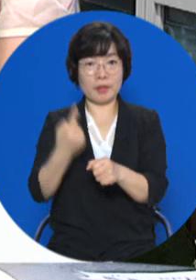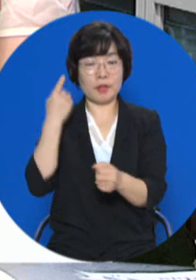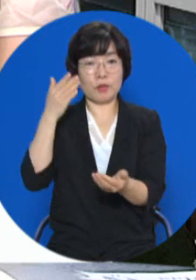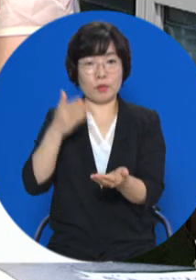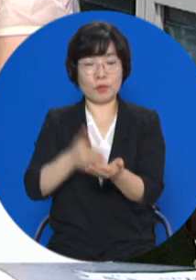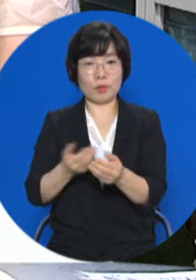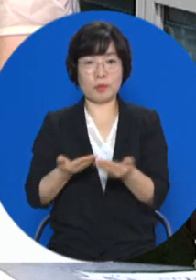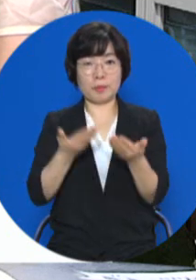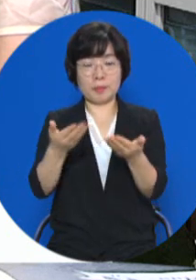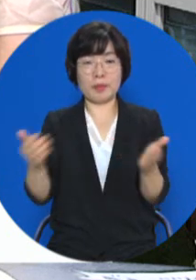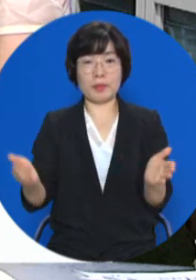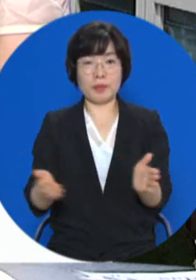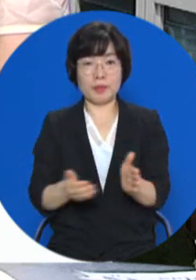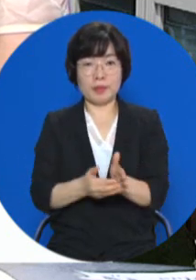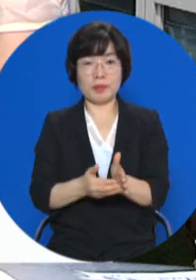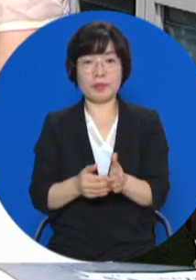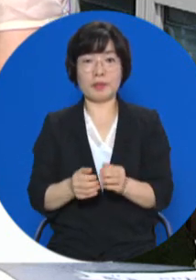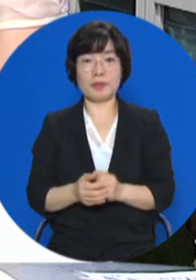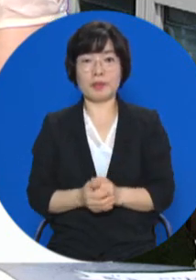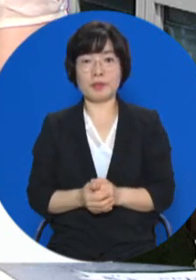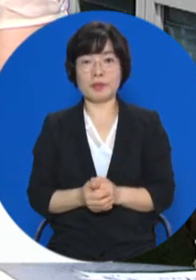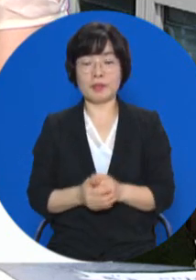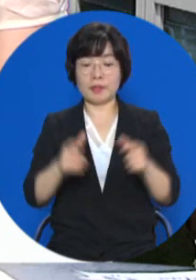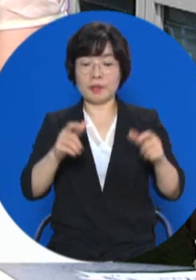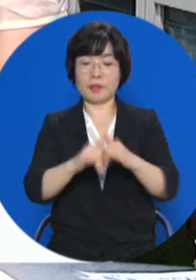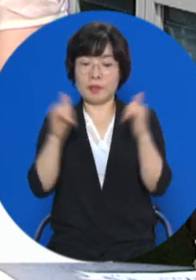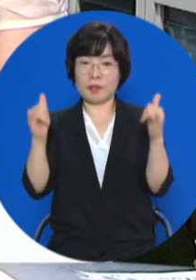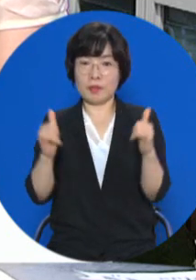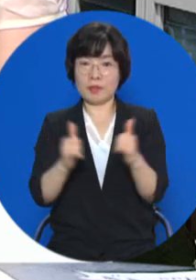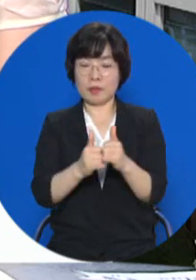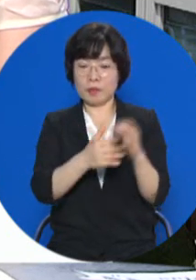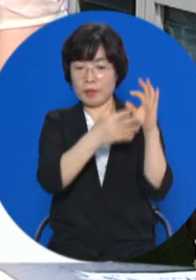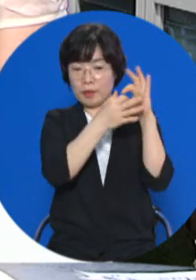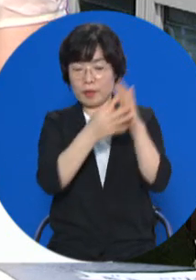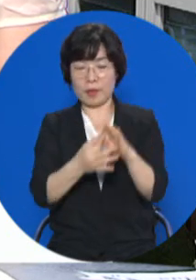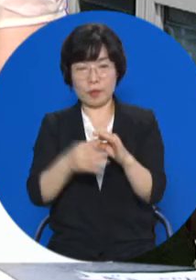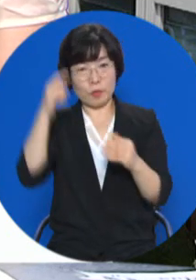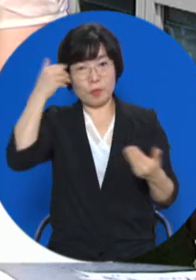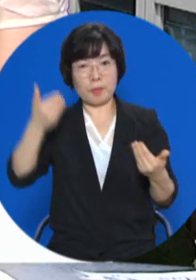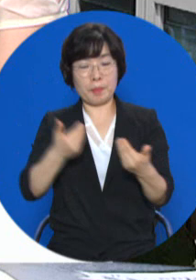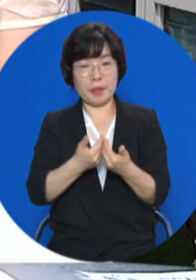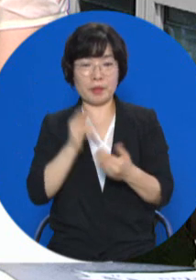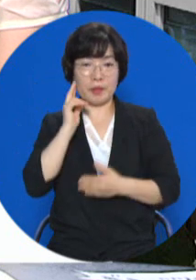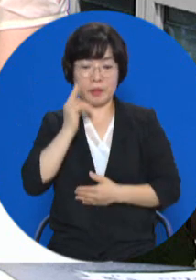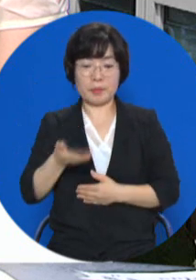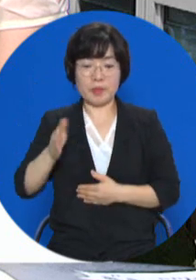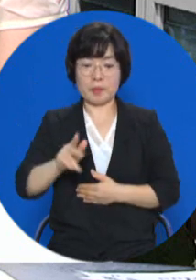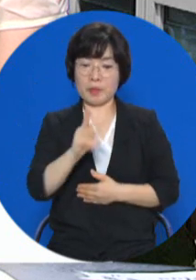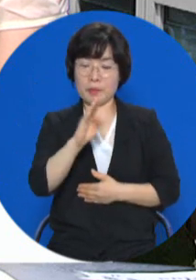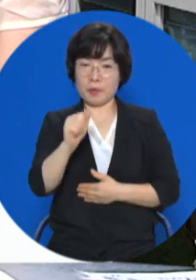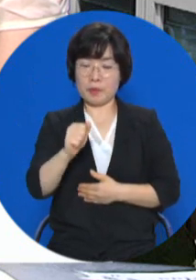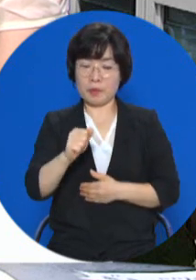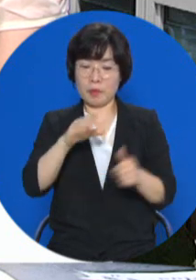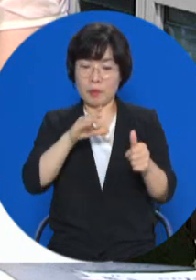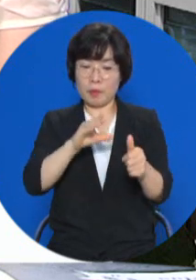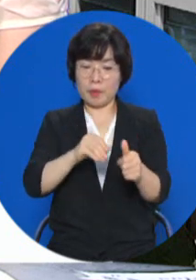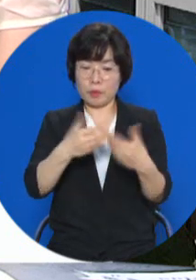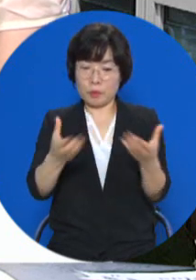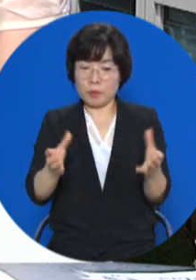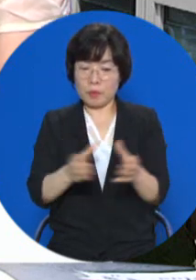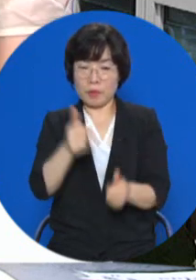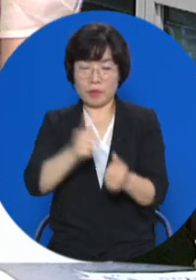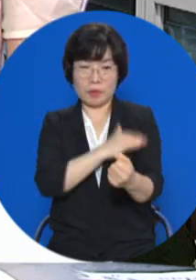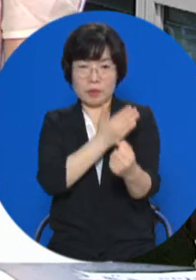저희 방송에서 전해드린 적 있습니다. 지역사회에서 꾸준한 반발이 이어져 왔지만 KBS는 지역방송의